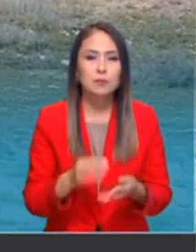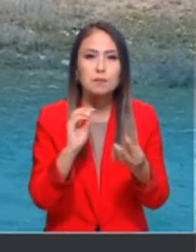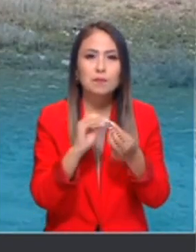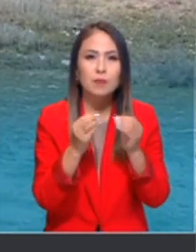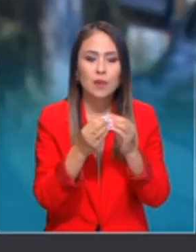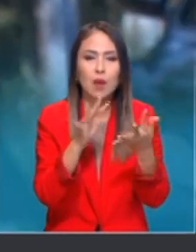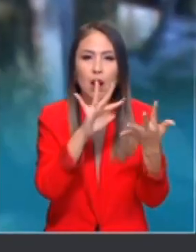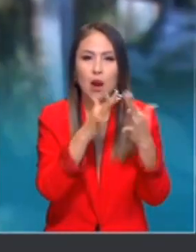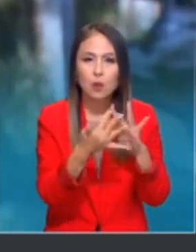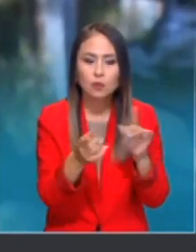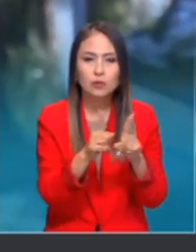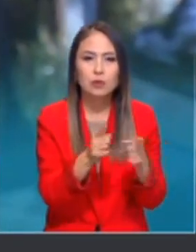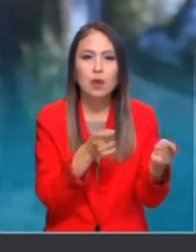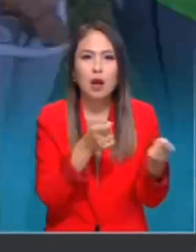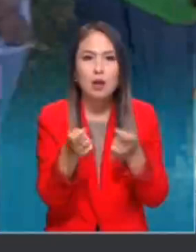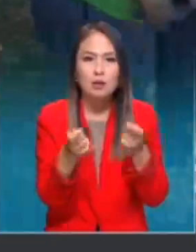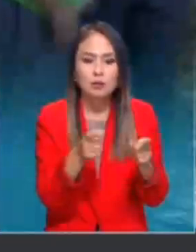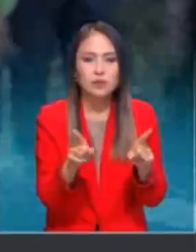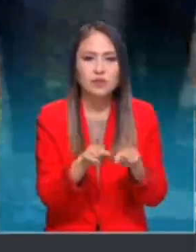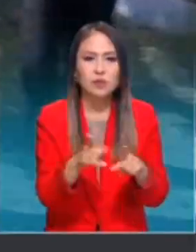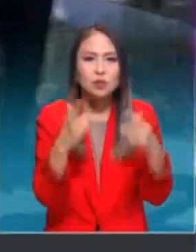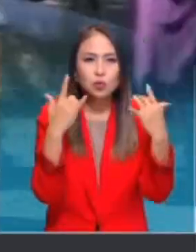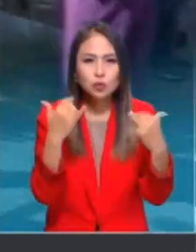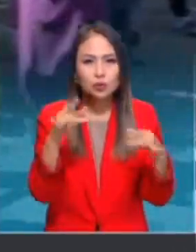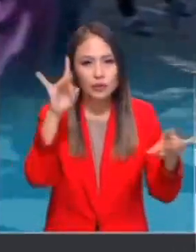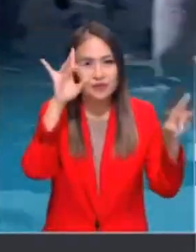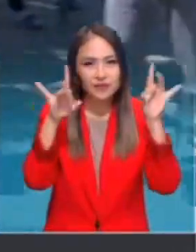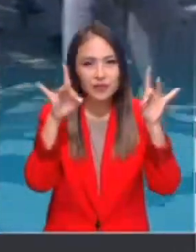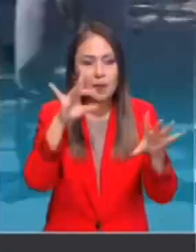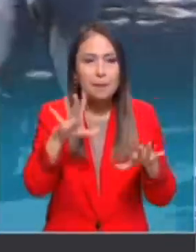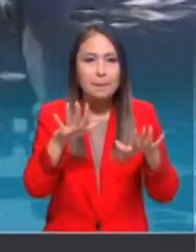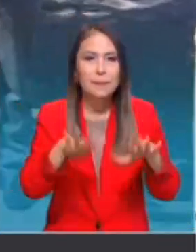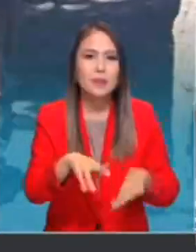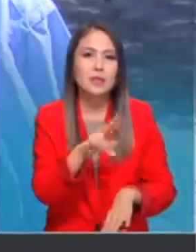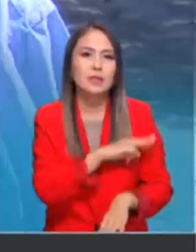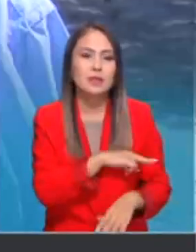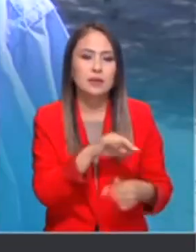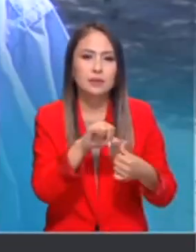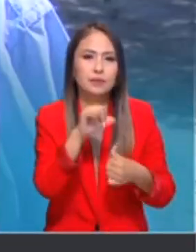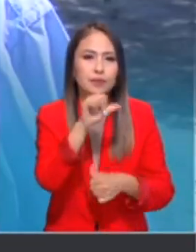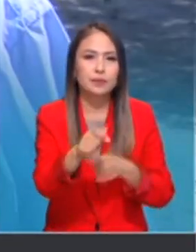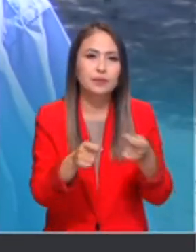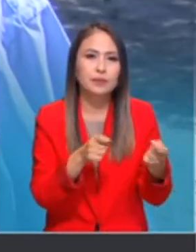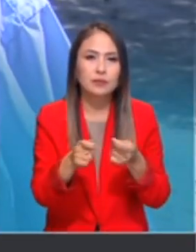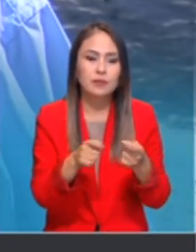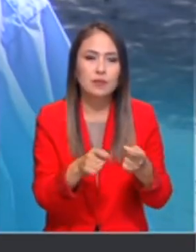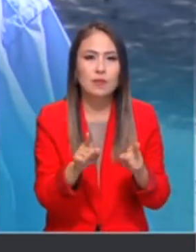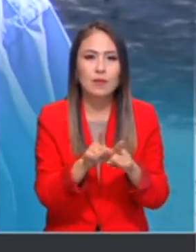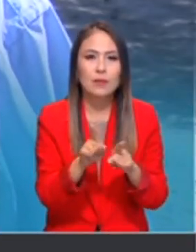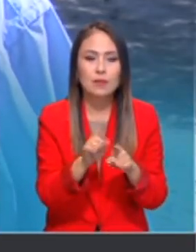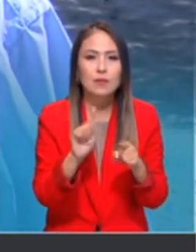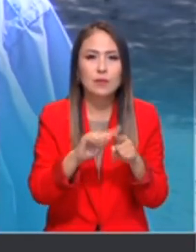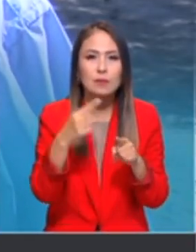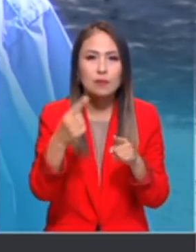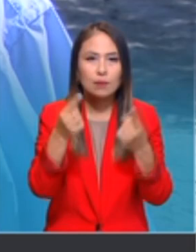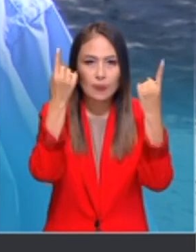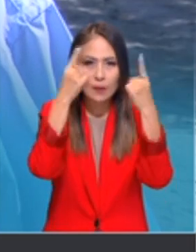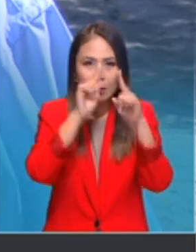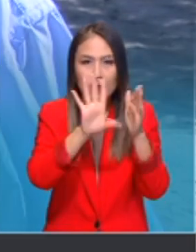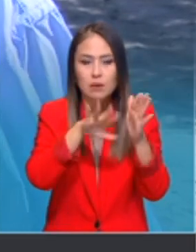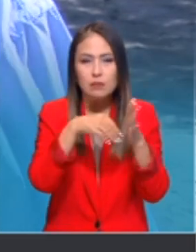Мәселемен ауылдың да аудан әкімі де жақсы таныс, бірақ шарасыз. Өйткені станция әкімдік балансына кірмейді. Техника жоқ, авария оңдалып жатқан жоқ осы уақытқа